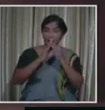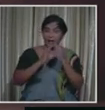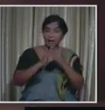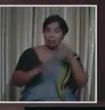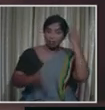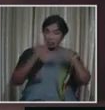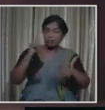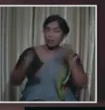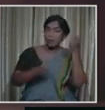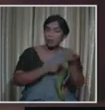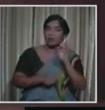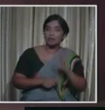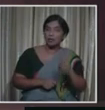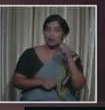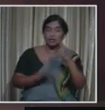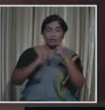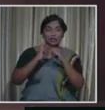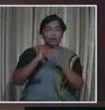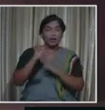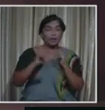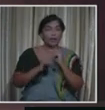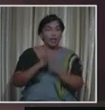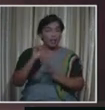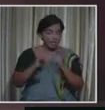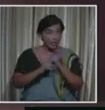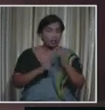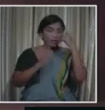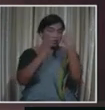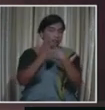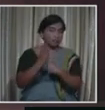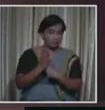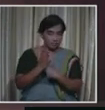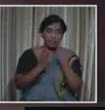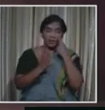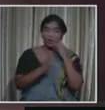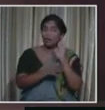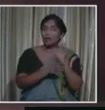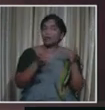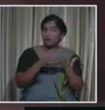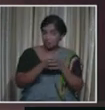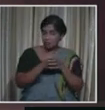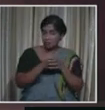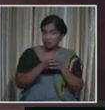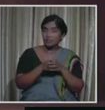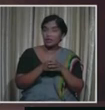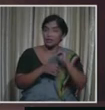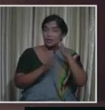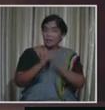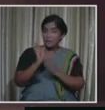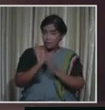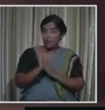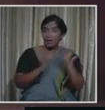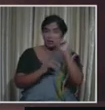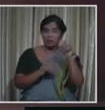tiak negiya. Eksat jatuh paksi menteri orang menteri orang leis juga dua. Sri Lanka ni das paksi, samar samaj ke maitripal